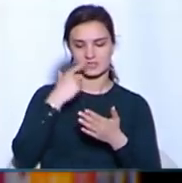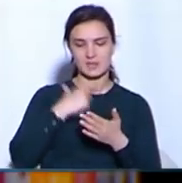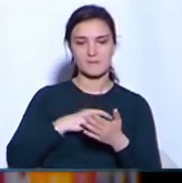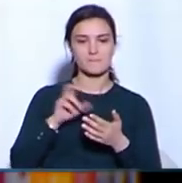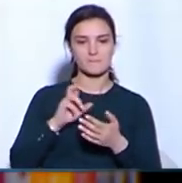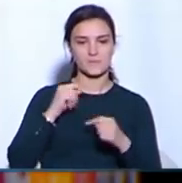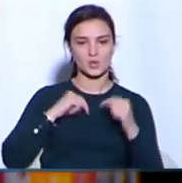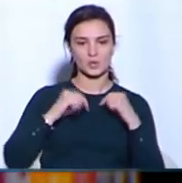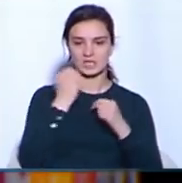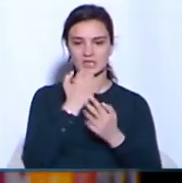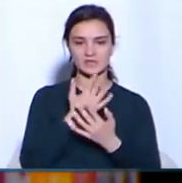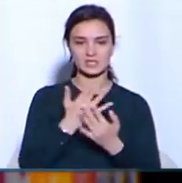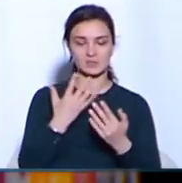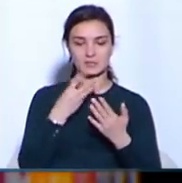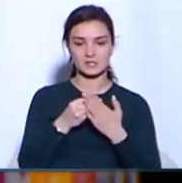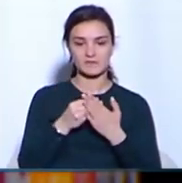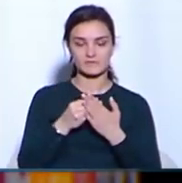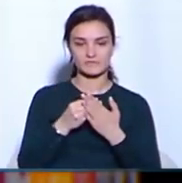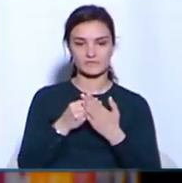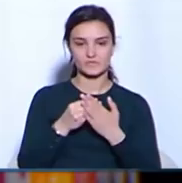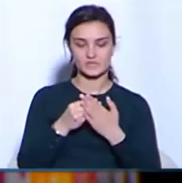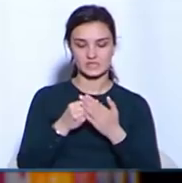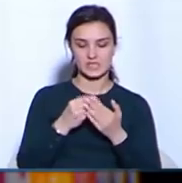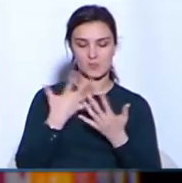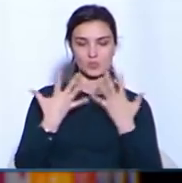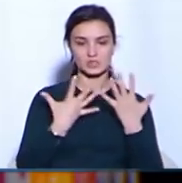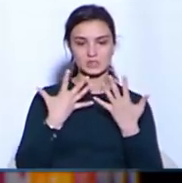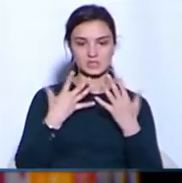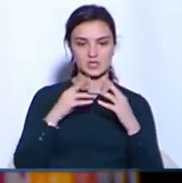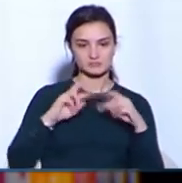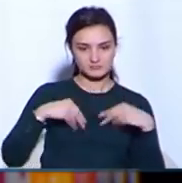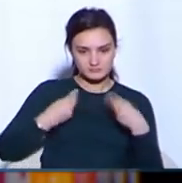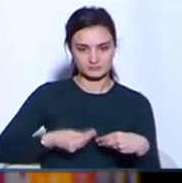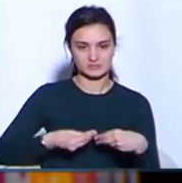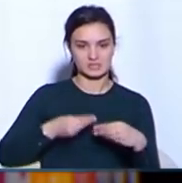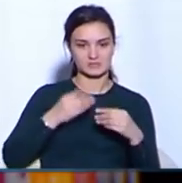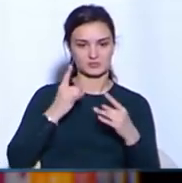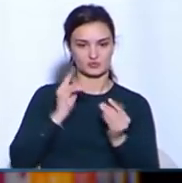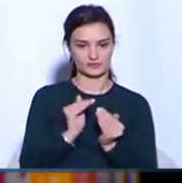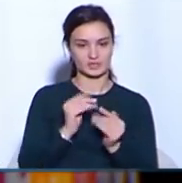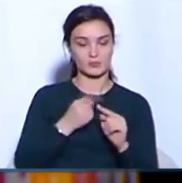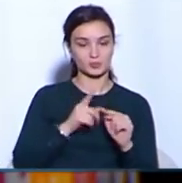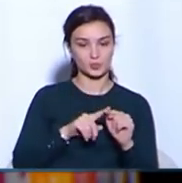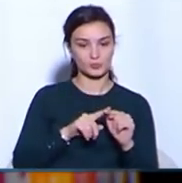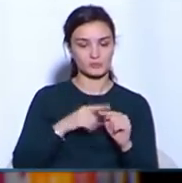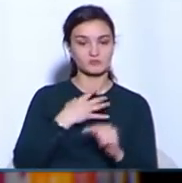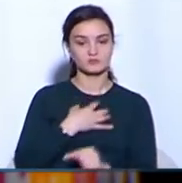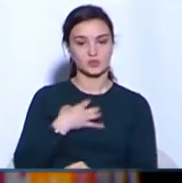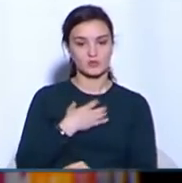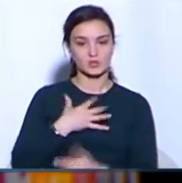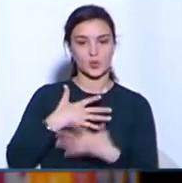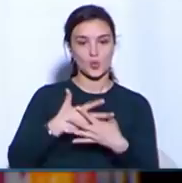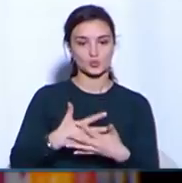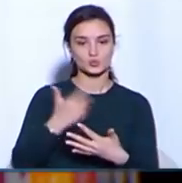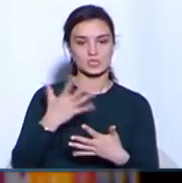აქტიური ნივთიერებებით თავის ემოციებს უთარგმნის ნაყოფს. ამიტომ ორმაგად მნიშვნელოვანია, რომ ორსულის ემოცია